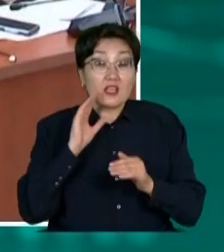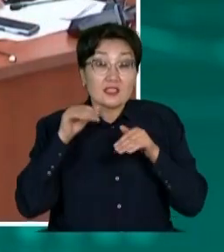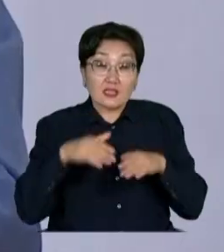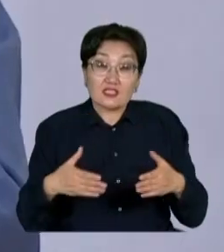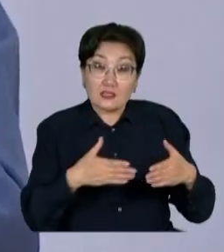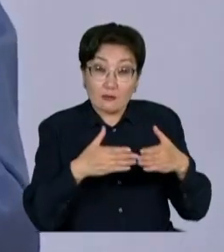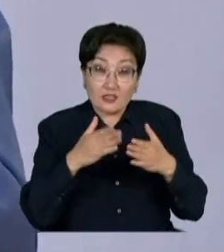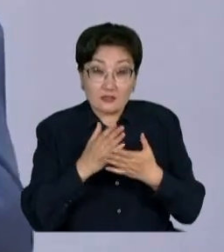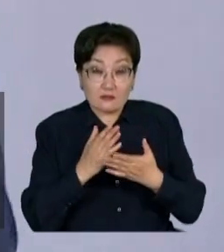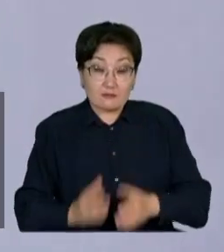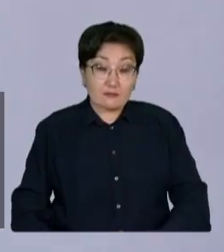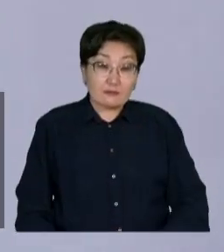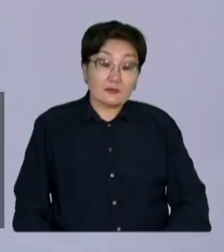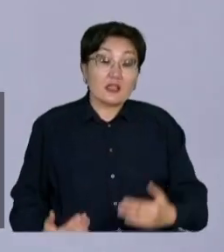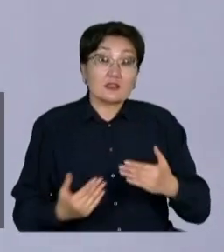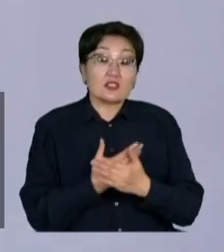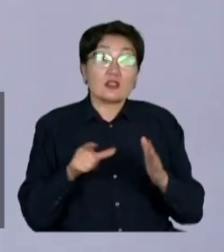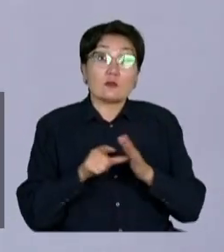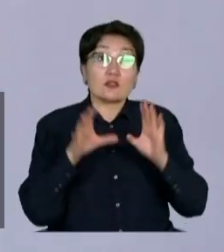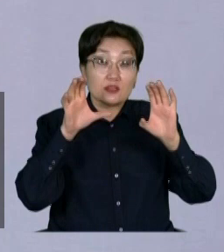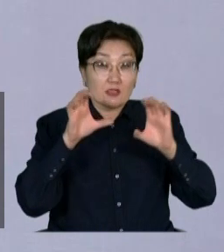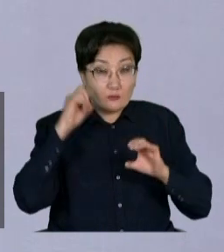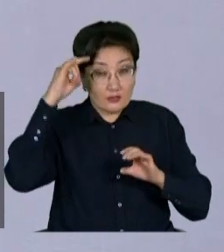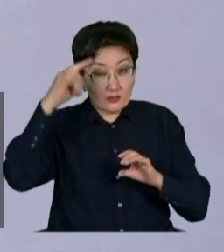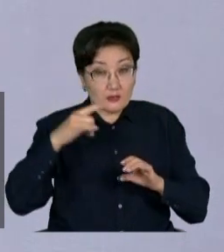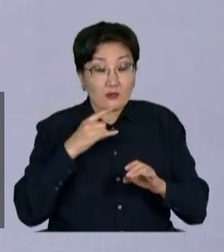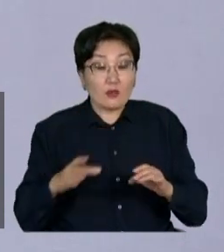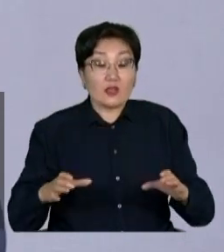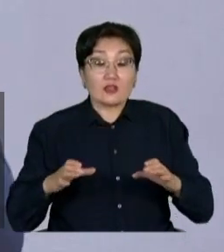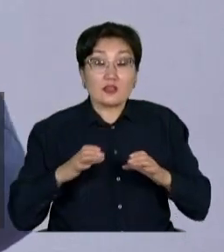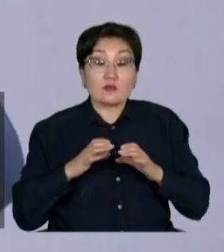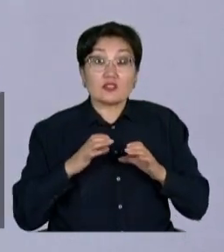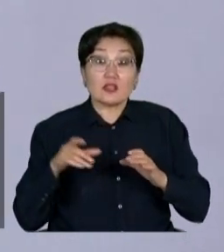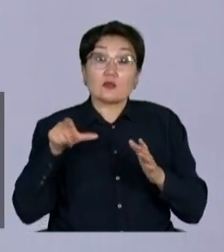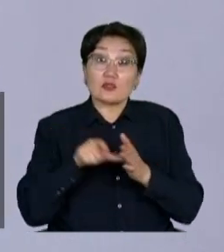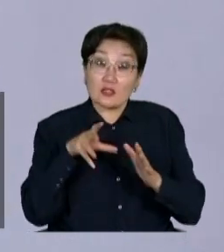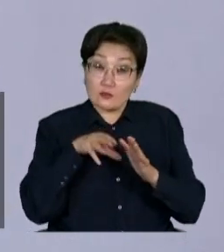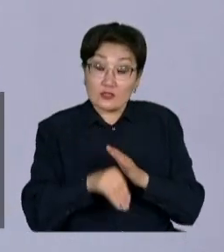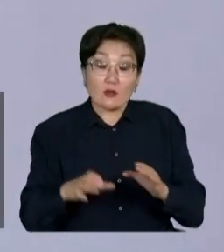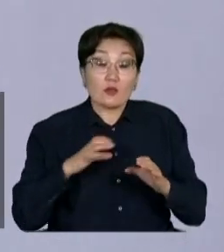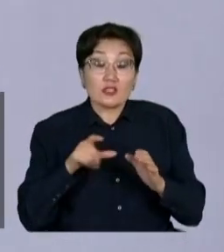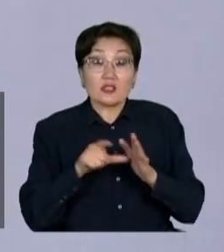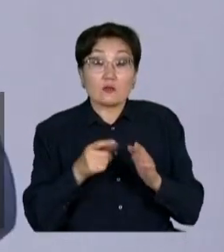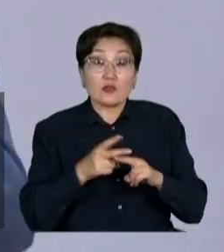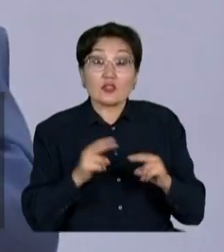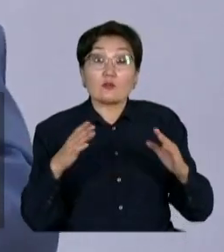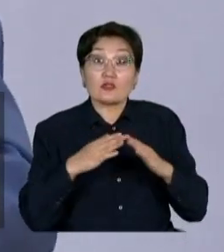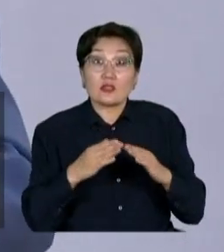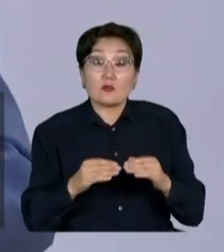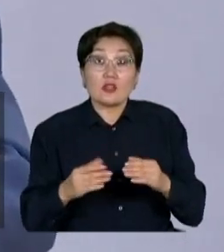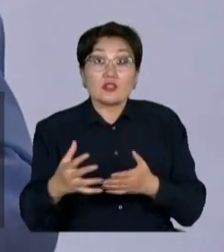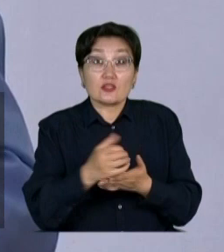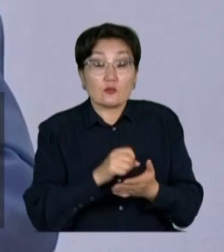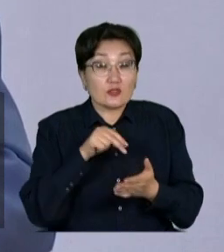бар. Жаңа салық кодексімен елімізде сән-салтанат салығы енгізіледі. Бұл байлық салығы мына мүліктер үшін салынады. Жиынтық